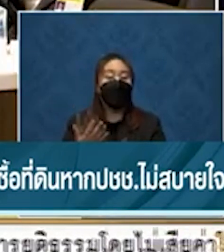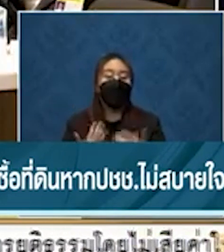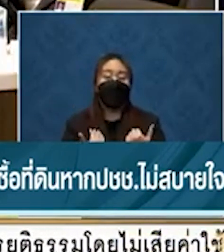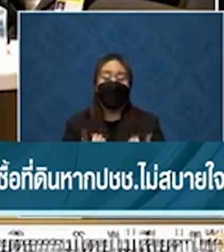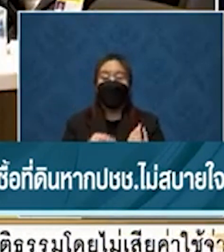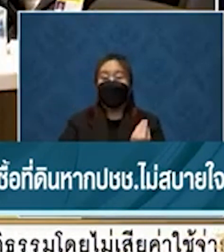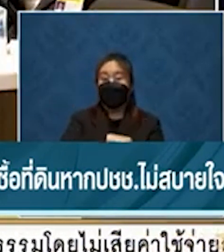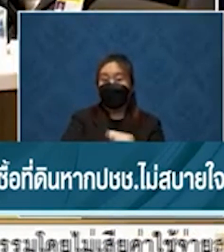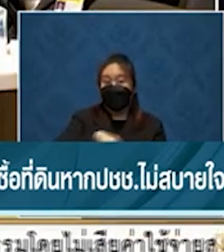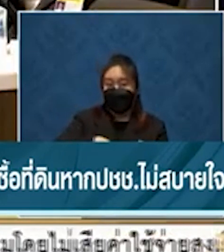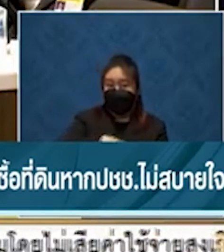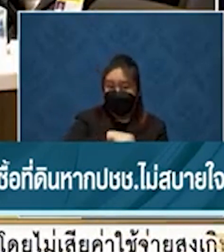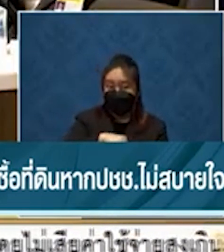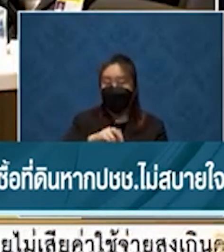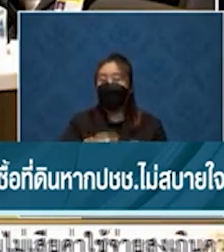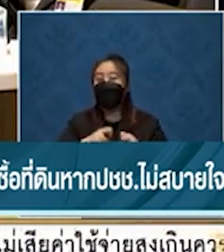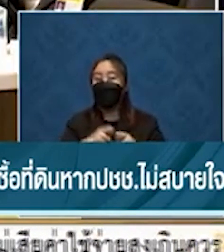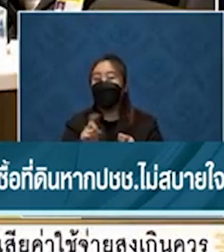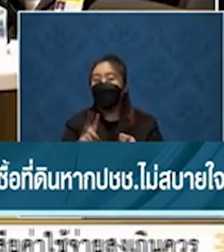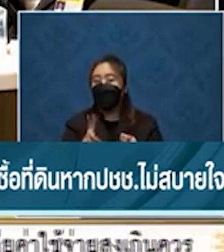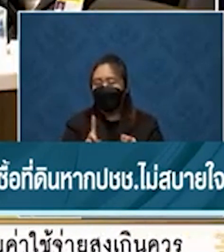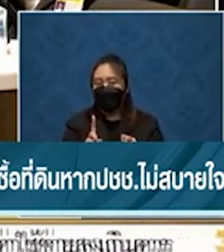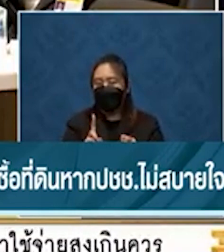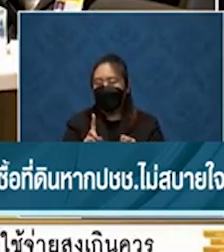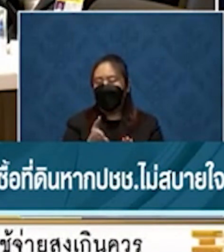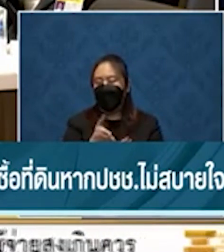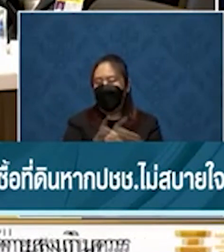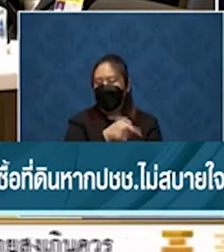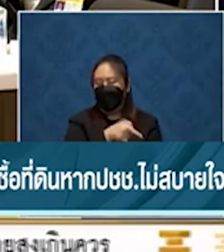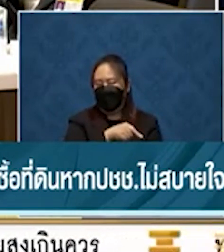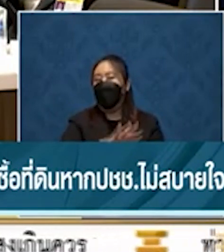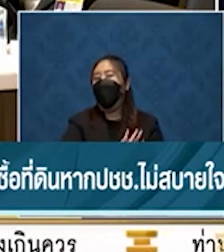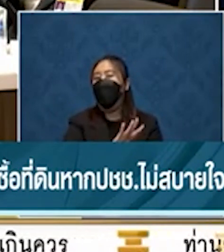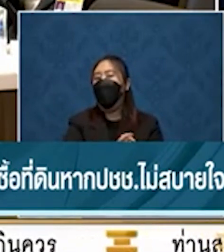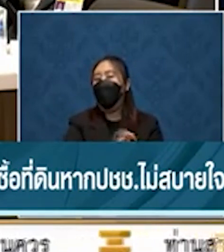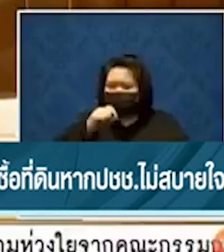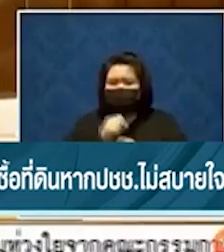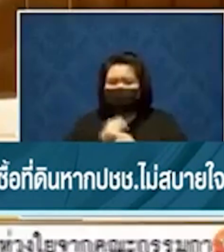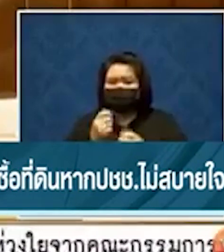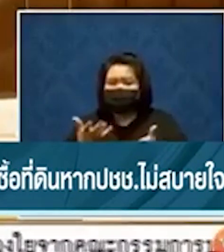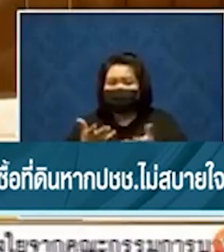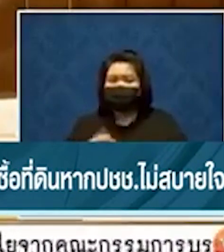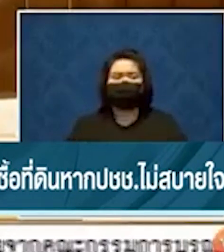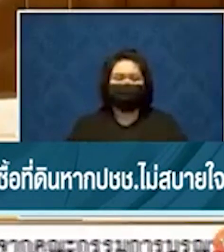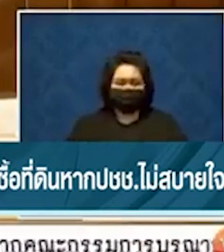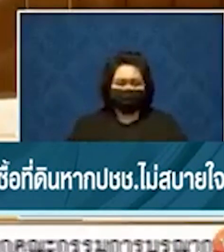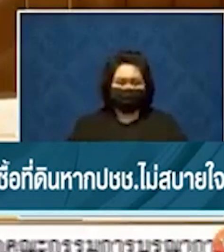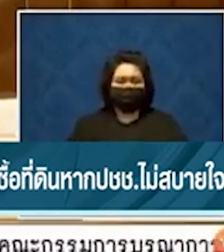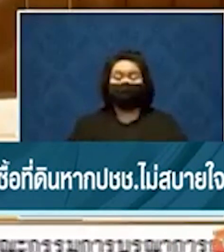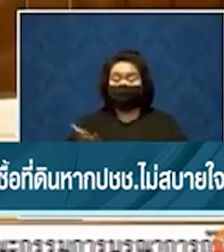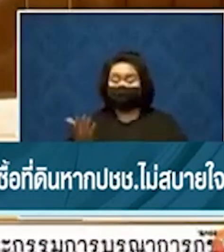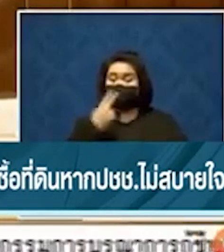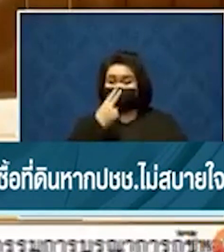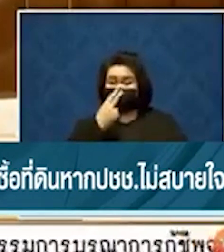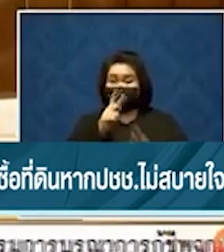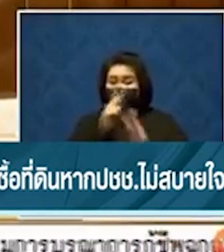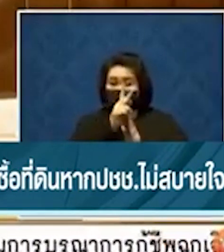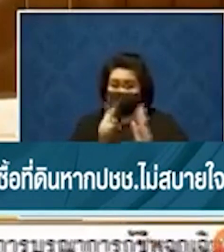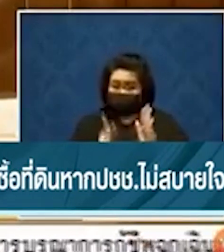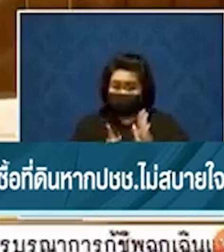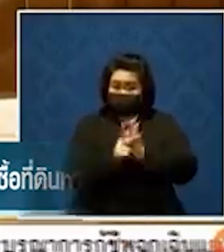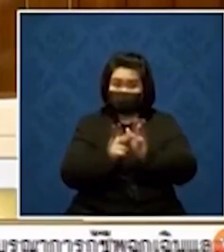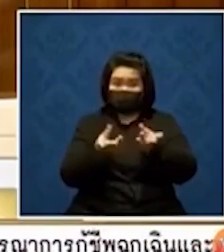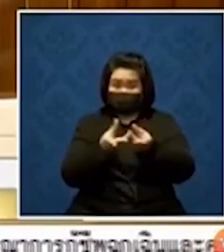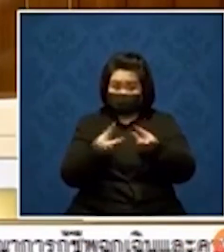ขึ้นมานะครับก็ยกเอาประเด็นนี้แหละนะครับขึ้นมาซัดมาฟัดกับอีกคนหนึ่งครับ